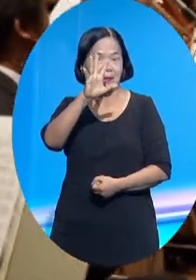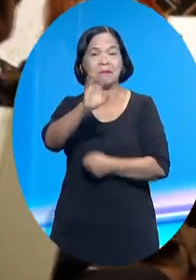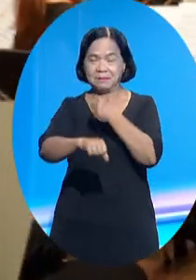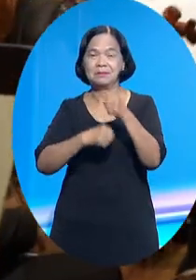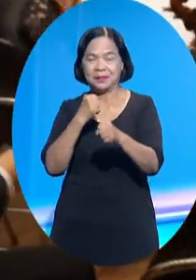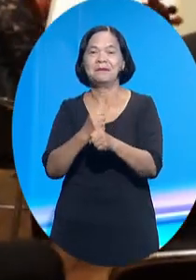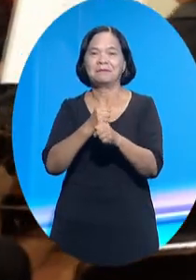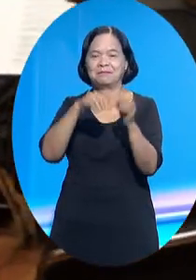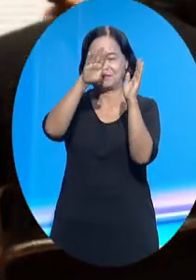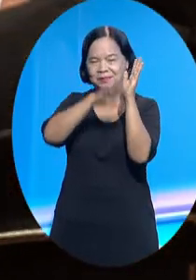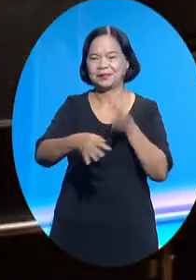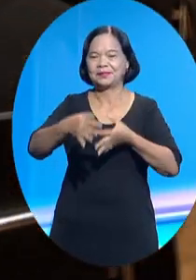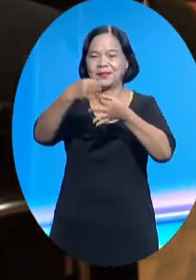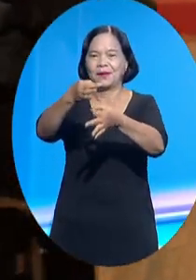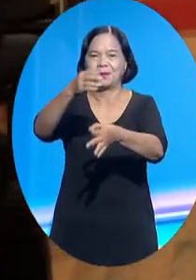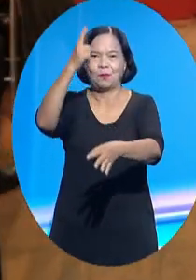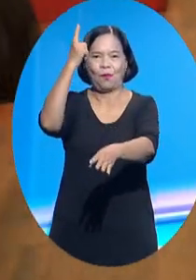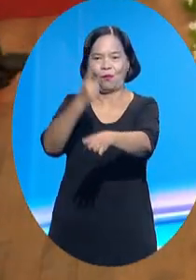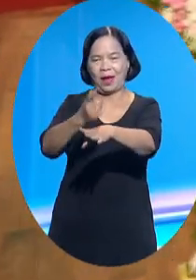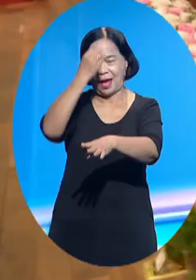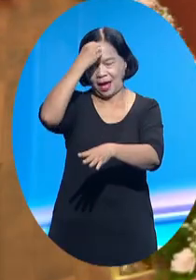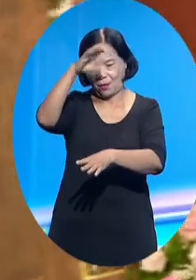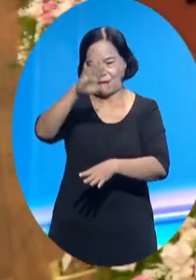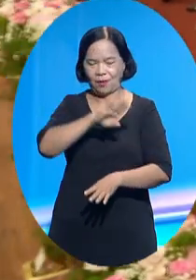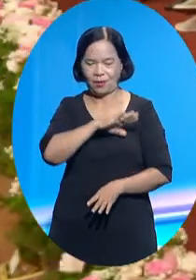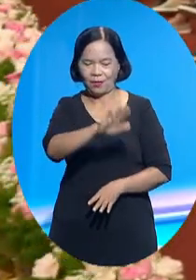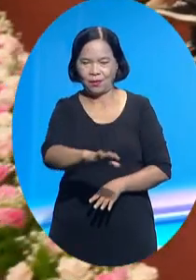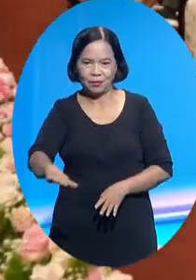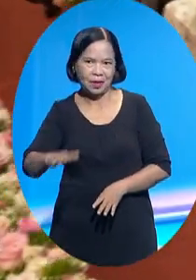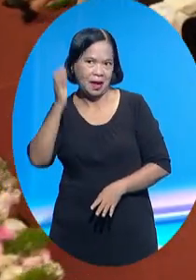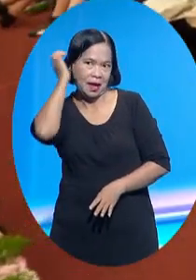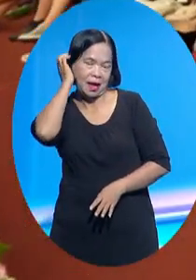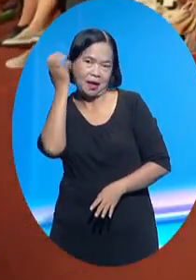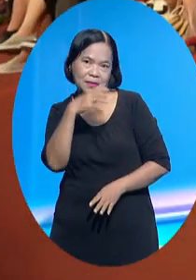chương trình đã trao hơn 1.000 suất học bổng cho các em sinh viên âm nhạc xuất sắc trên cả nước.